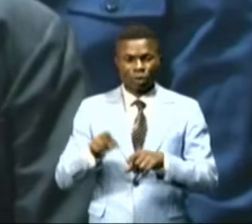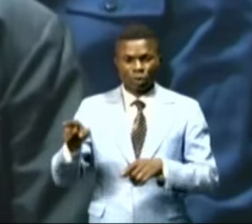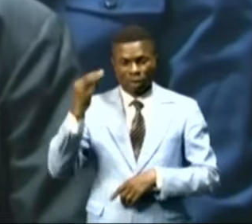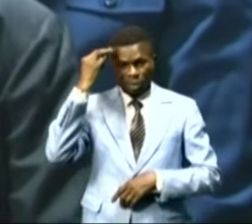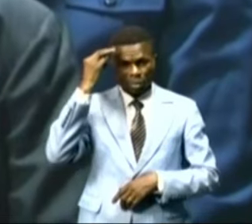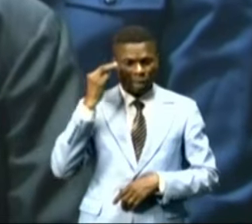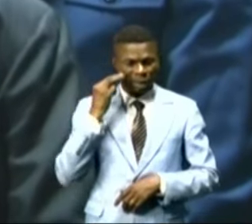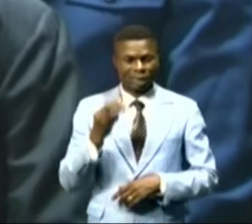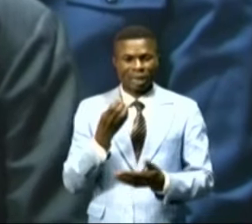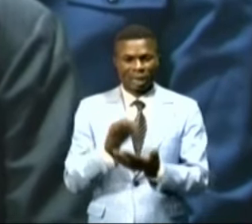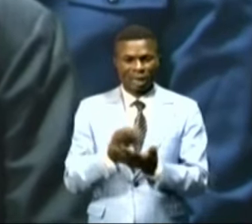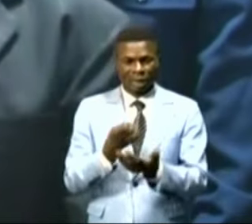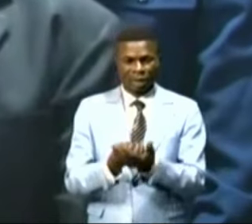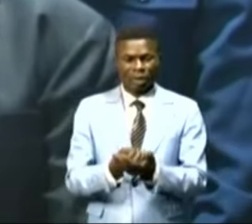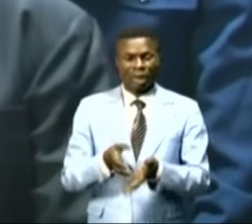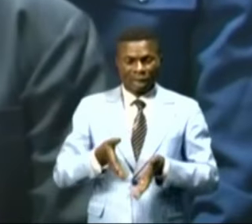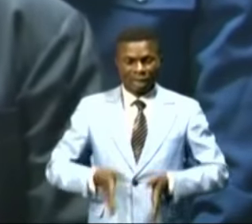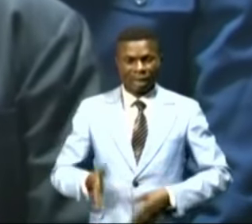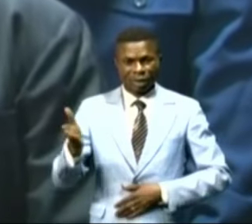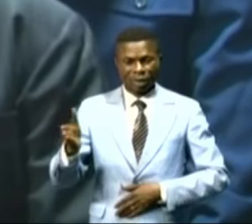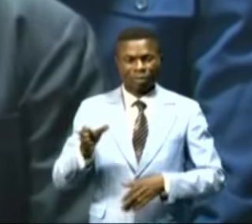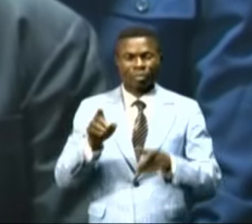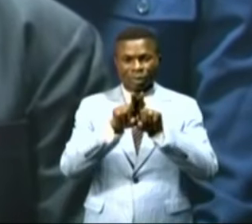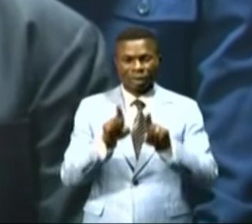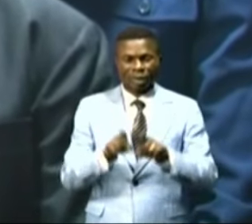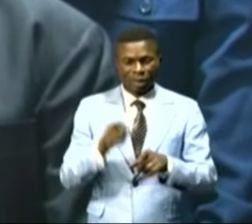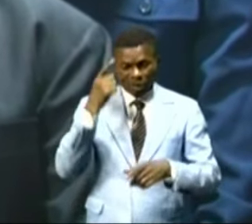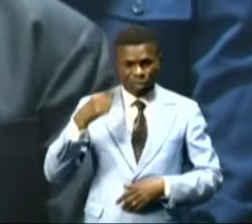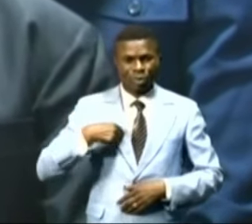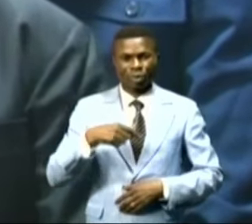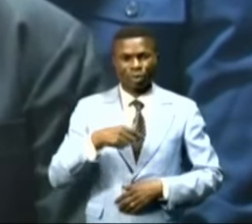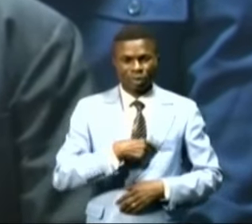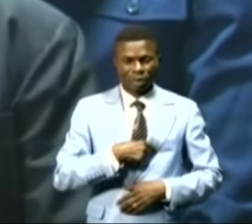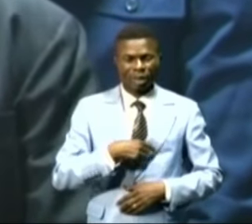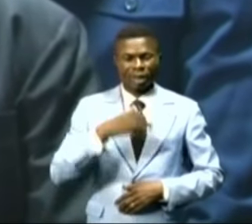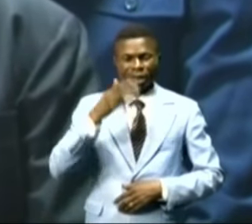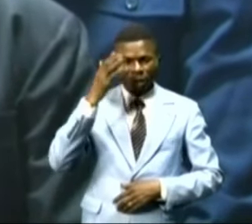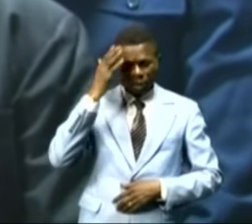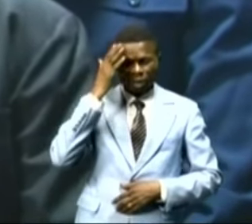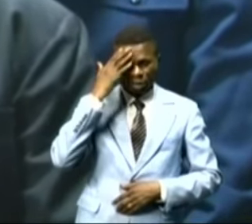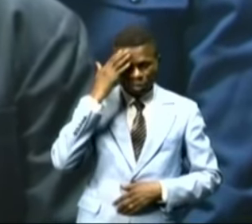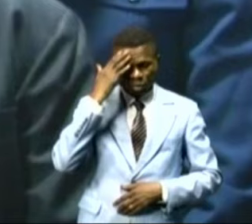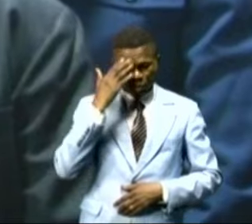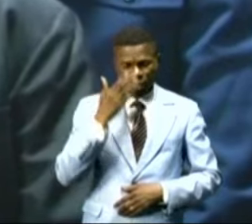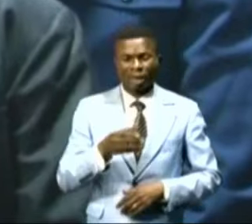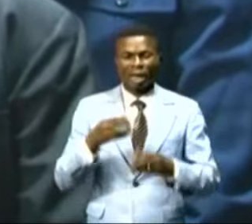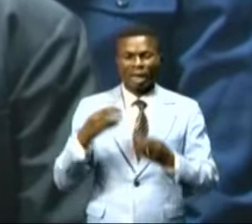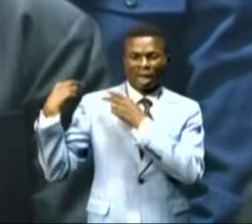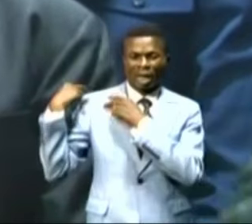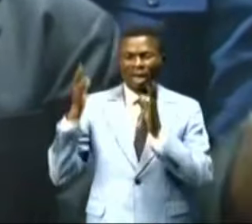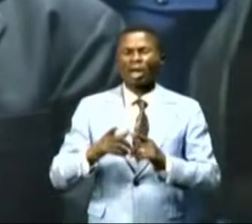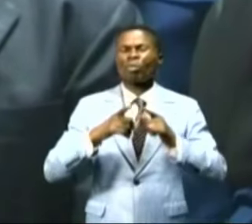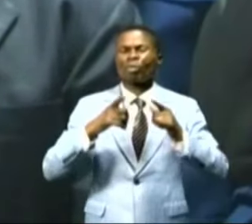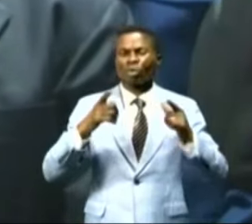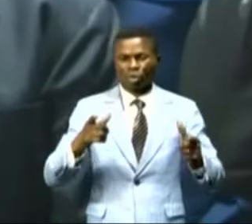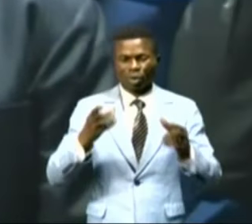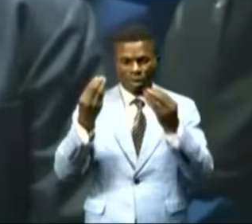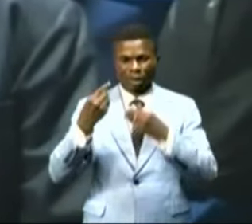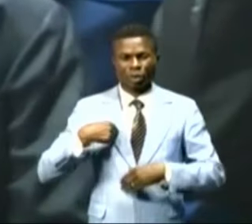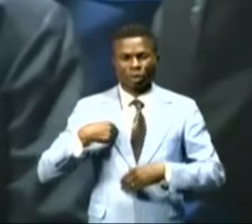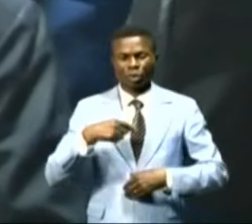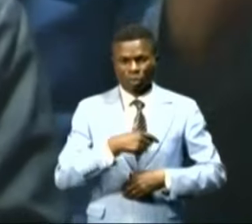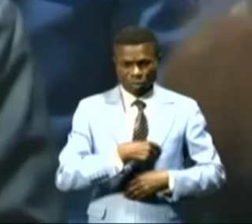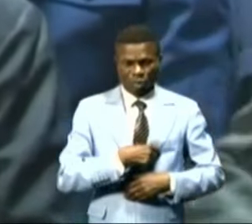dame du Congo central. C'est aussi une occasion pour nous d'être conscients du sens des responsabilités et de la délicatesse